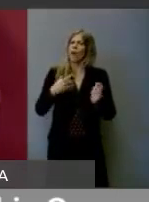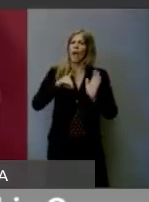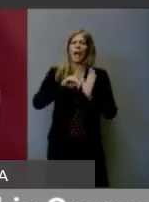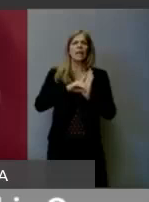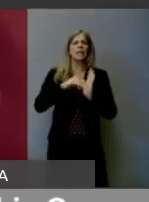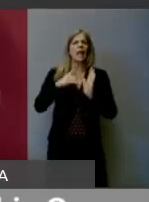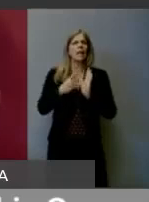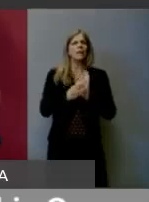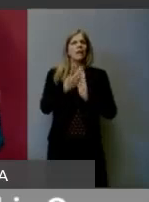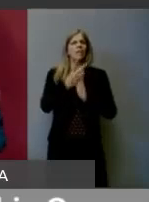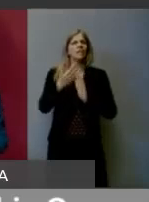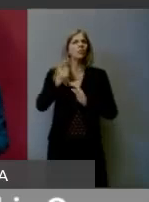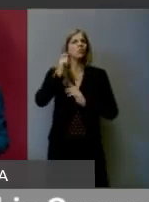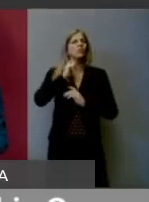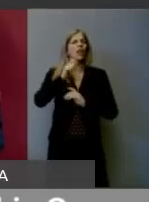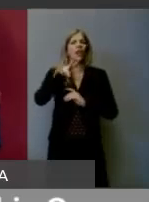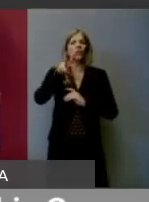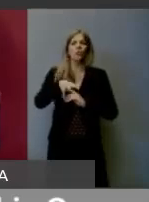la delibera 22 gennaio